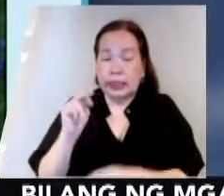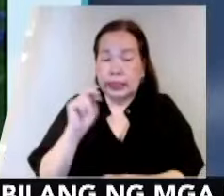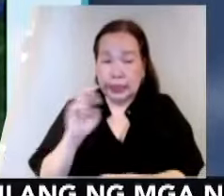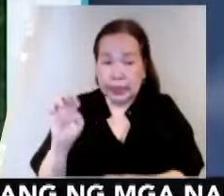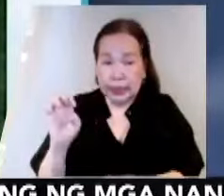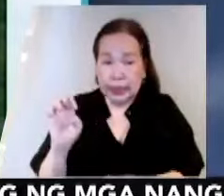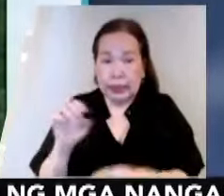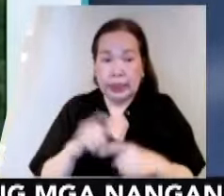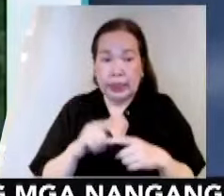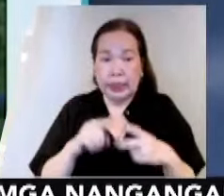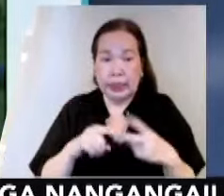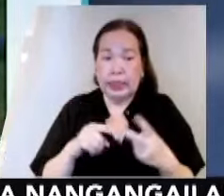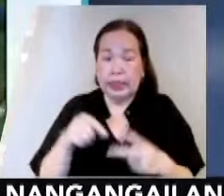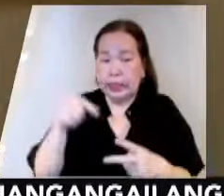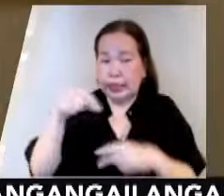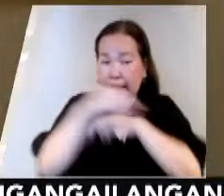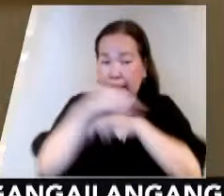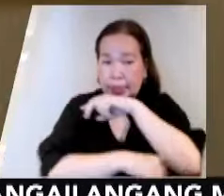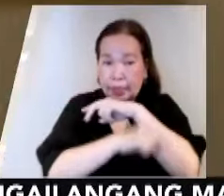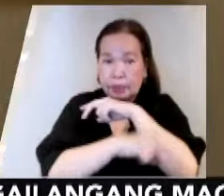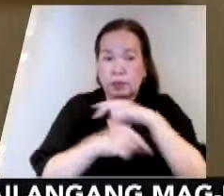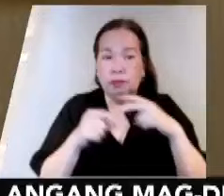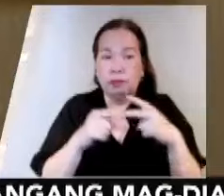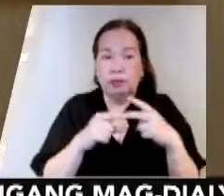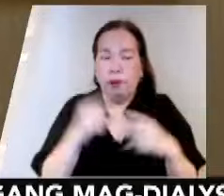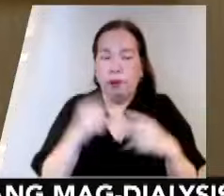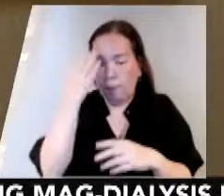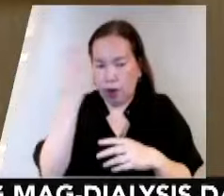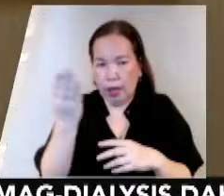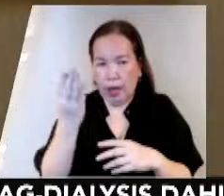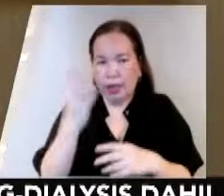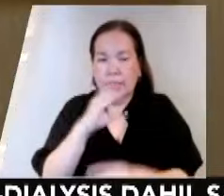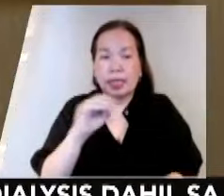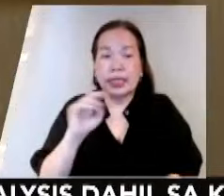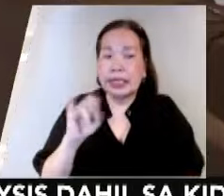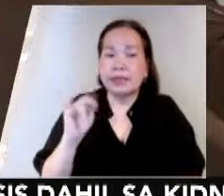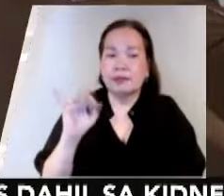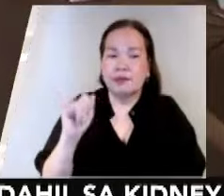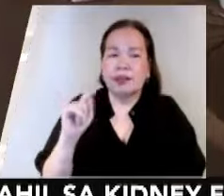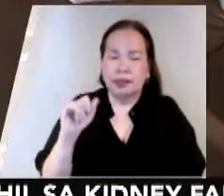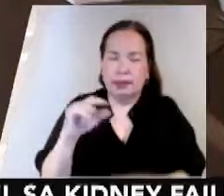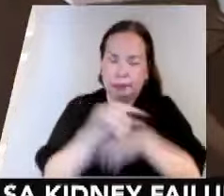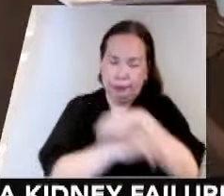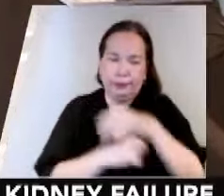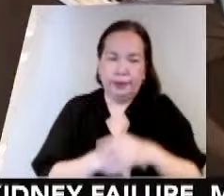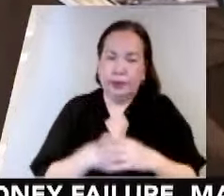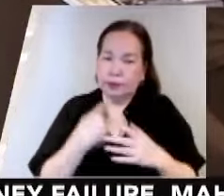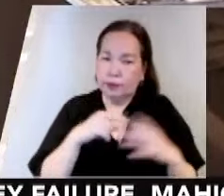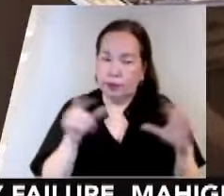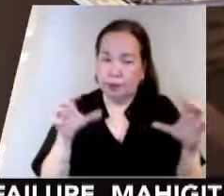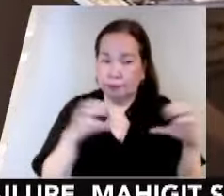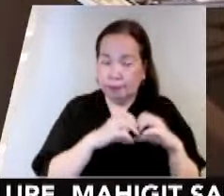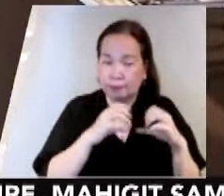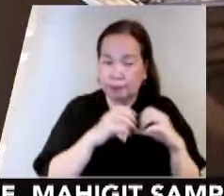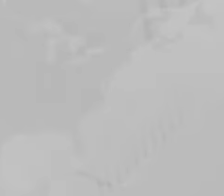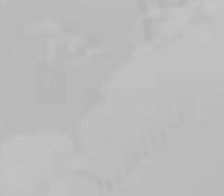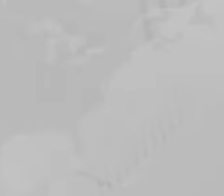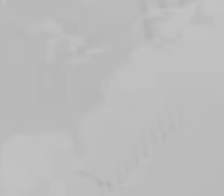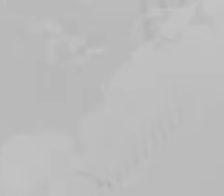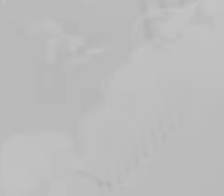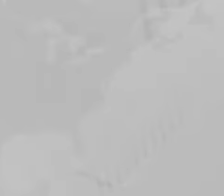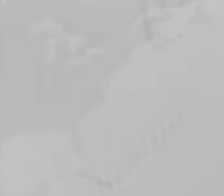Quezon at Infanta Quezon. Para sa GMA Integrated News, Darlene Kai, nakatutok 24 oras.